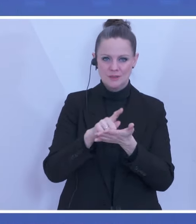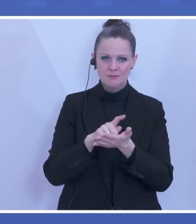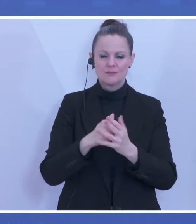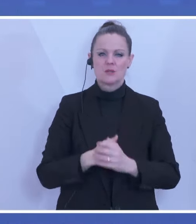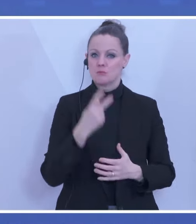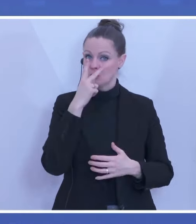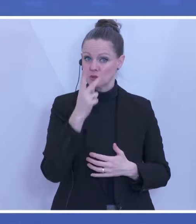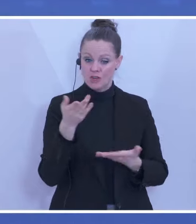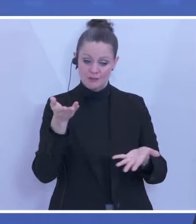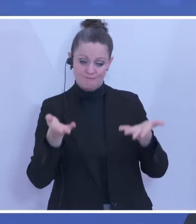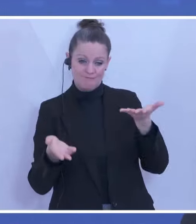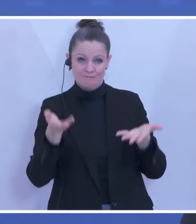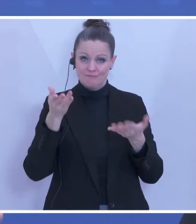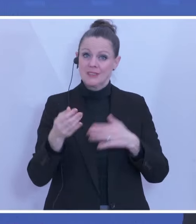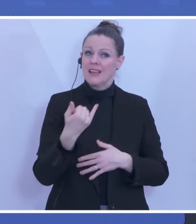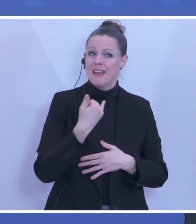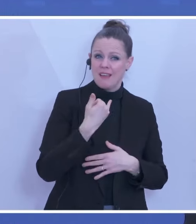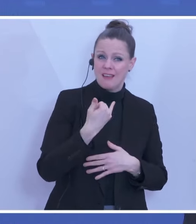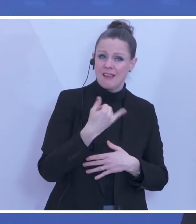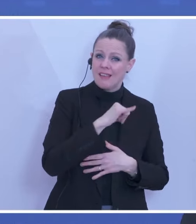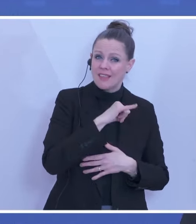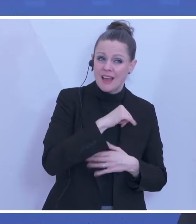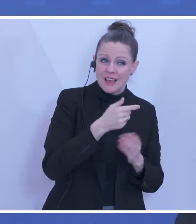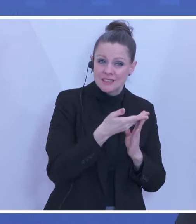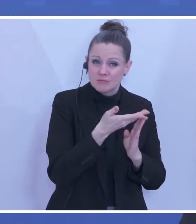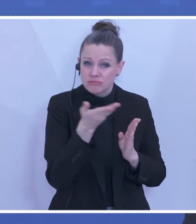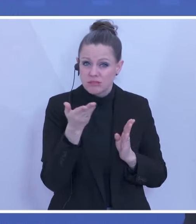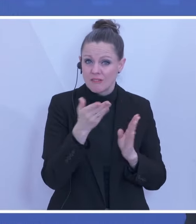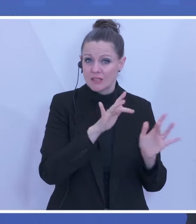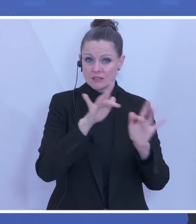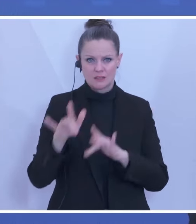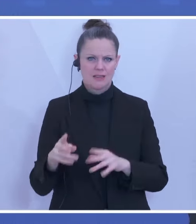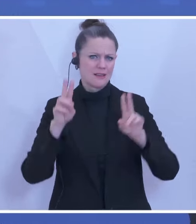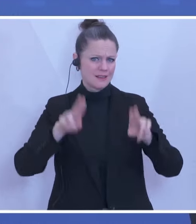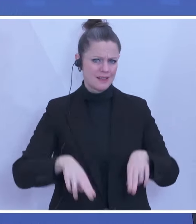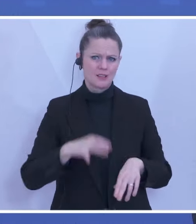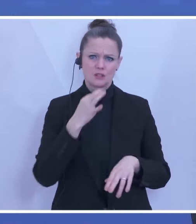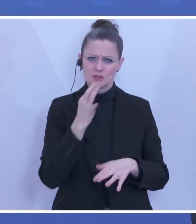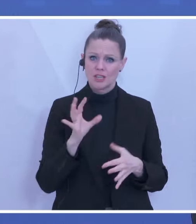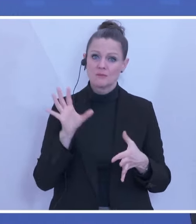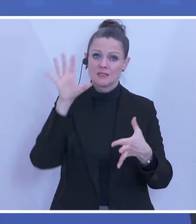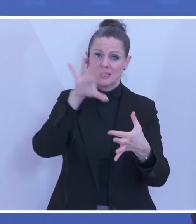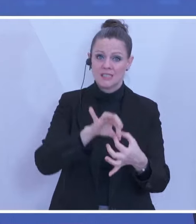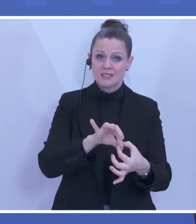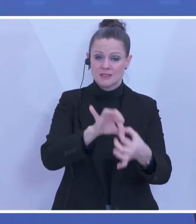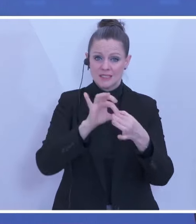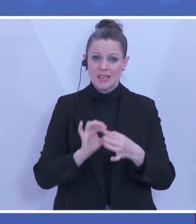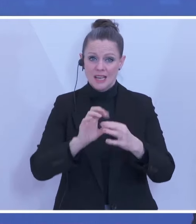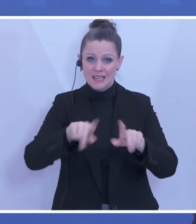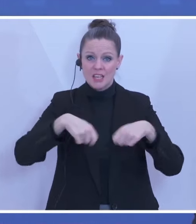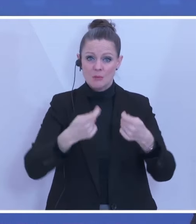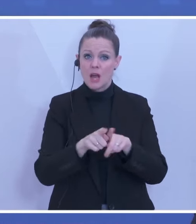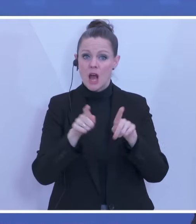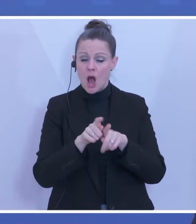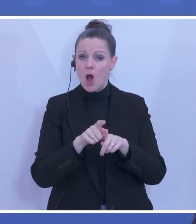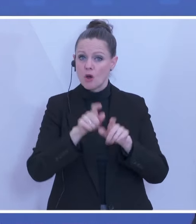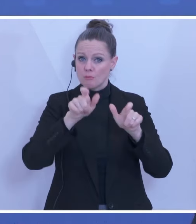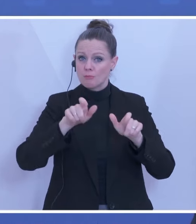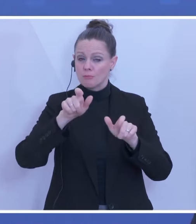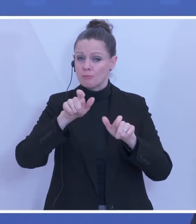aller Interessen, die durchaus berechtigt waren. komme zum nächsten Punkt. Wir haben ja auch die Bremser vor den Vorhang geholt.